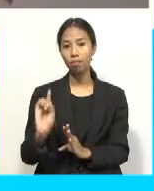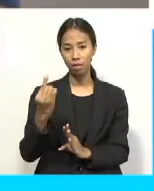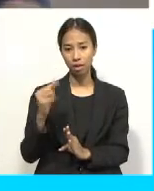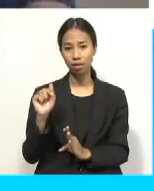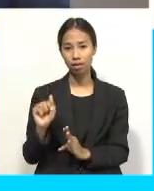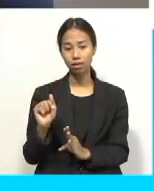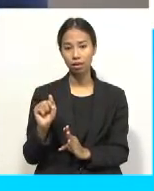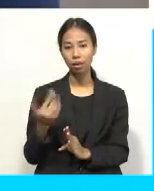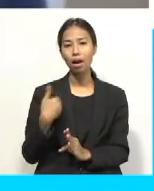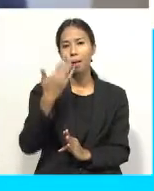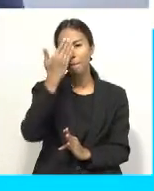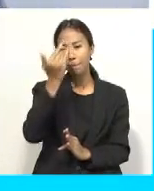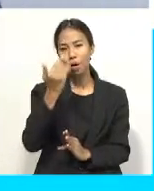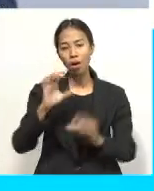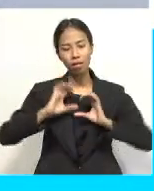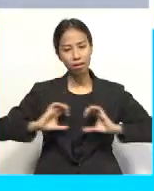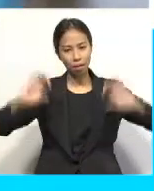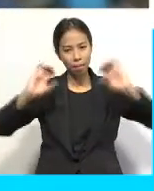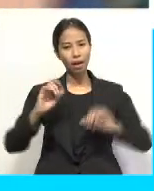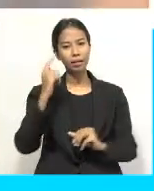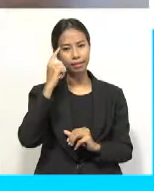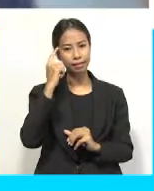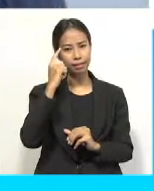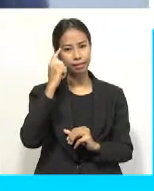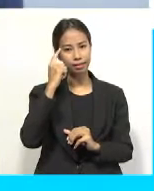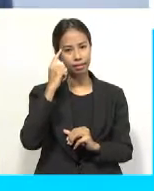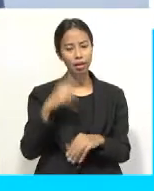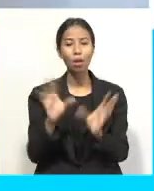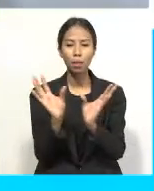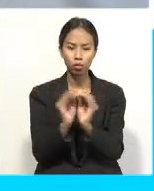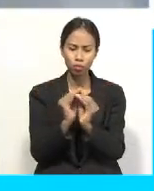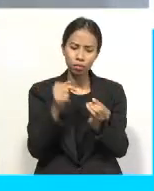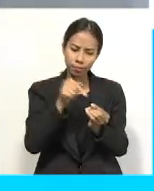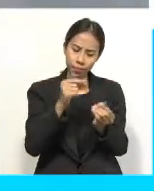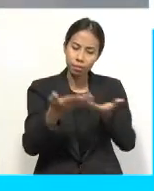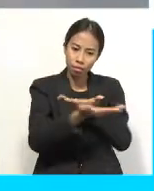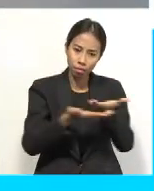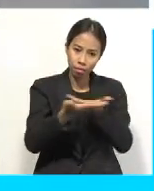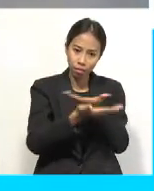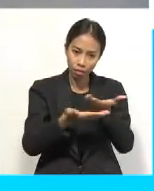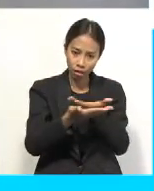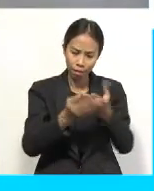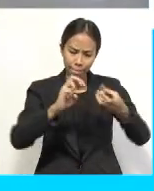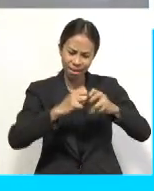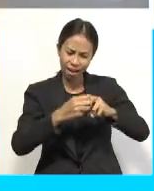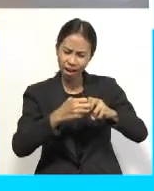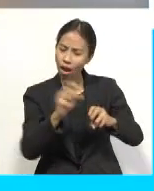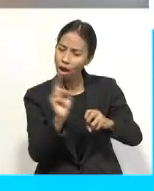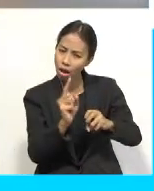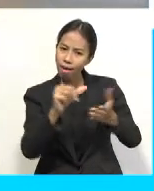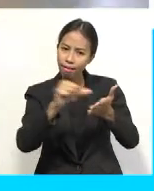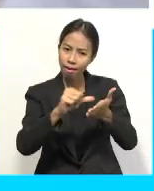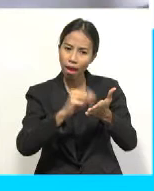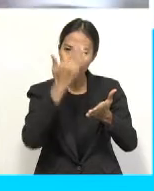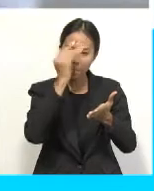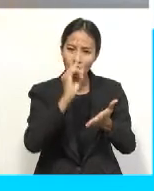ยบายที่ทางรัฐบาลเนี่ยให้ทางที่ประชุมนะครับได้หารือกันว่าจะแก้ไขปัญหานี้ยังไงเพราะว่าไม่ต้องการให้เด็กๆ เนี่ยเสีย